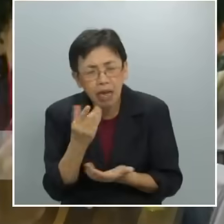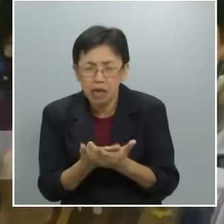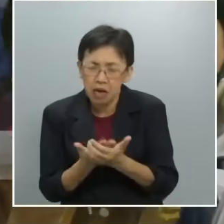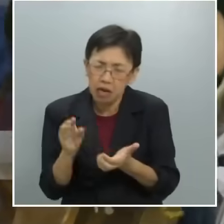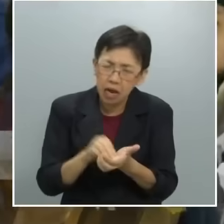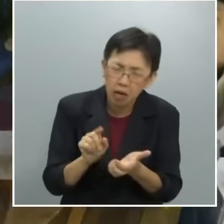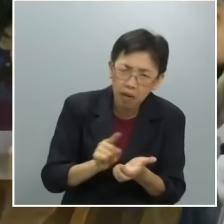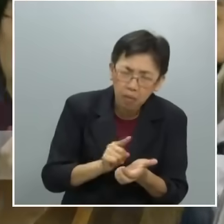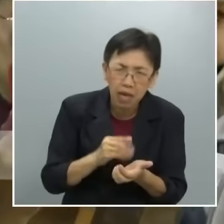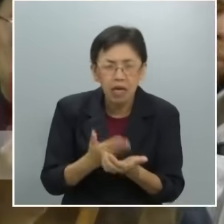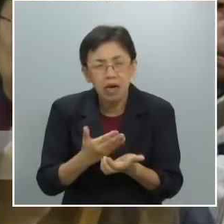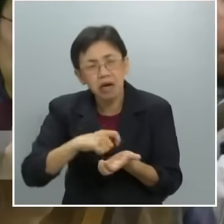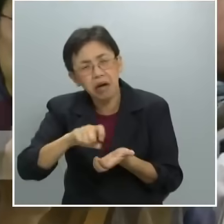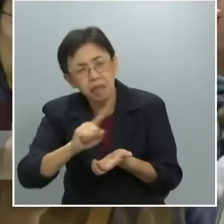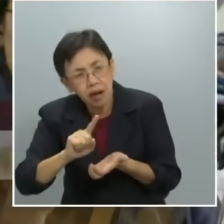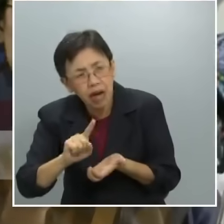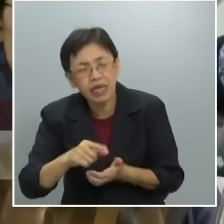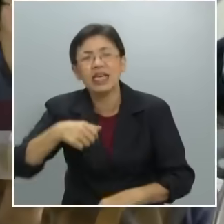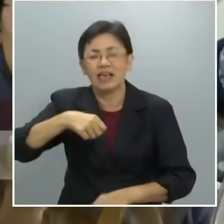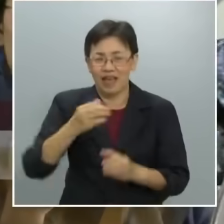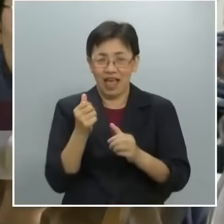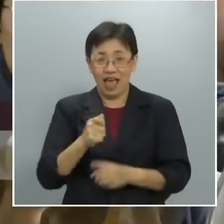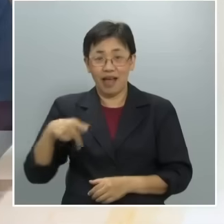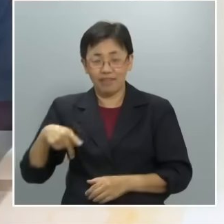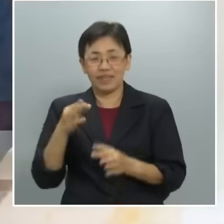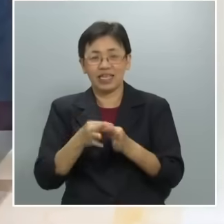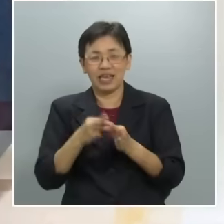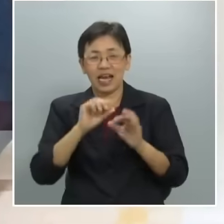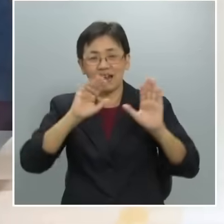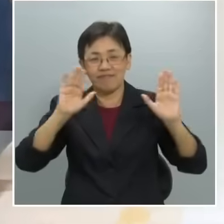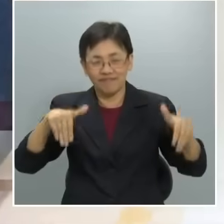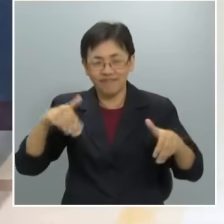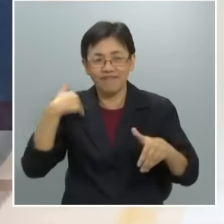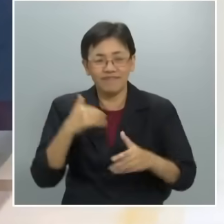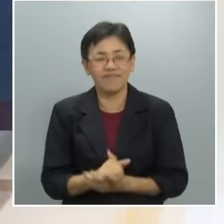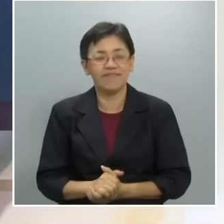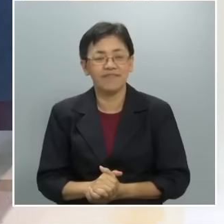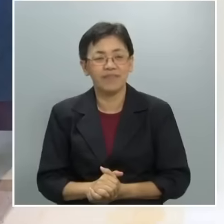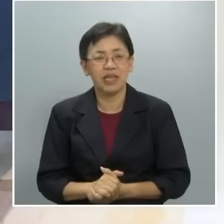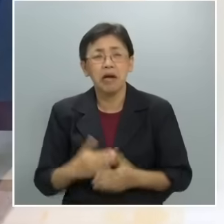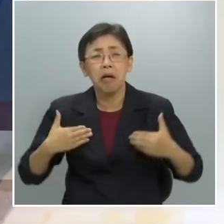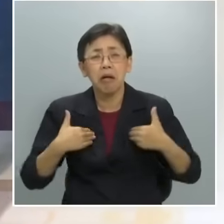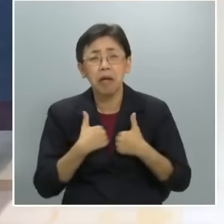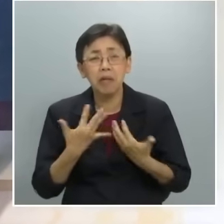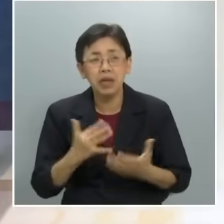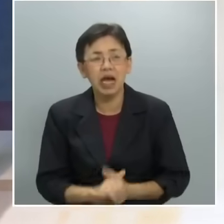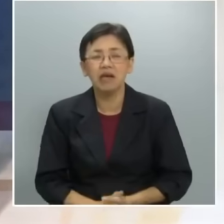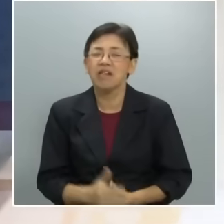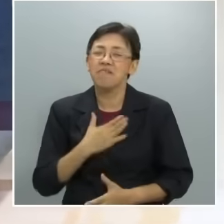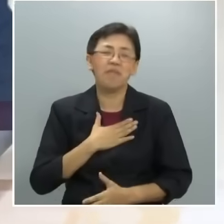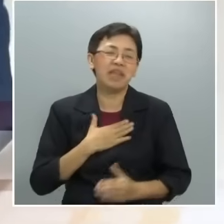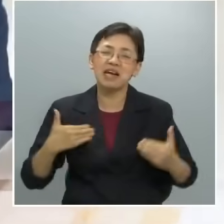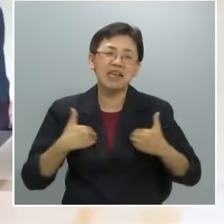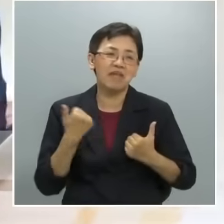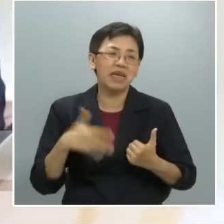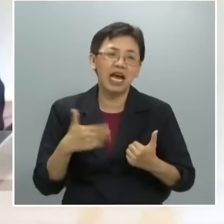ะครับแต่มีกระเป๋าตังค์เป็นส่วนร่วมด้วยแน่นอนไม่ต้องห่วง ไม่เหนื่อยใช่ไหมคะไม่เหน็ดไม่เหนื่อยตามที่บอก เลยไม่มีสิทธิ์เหนื่อยครับเพราะว่าอาสา